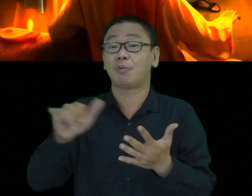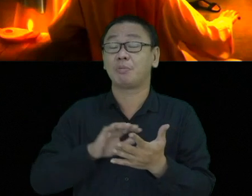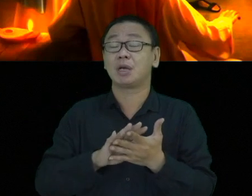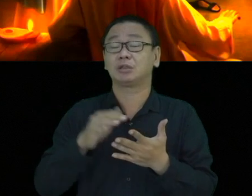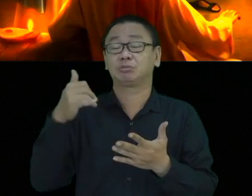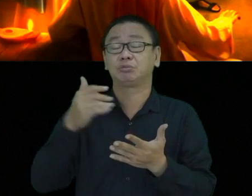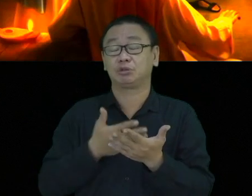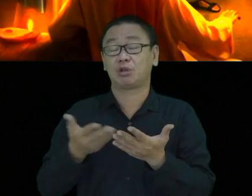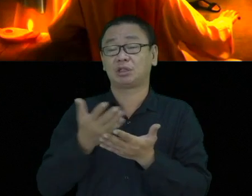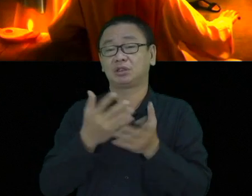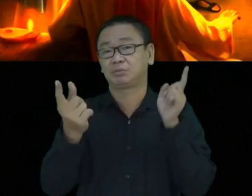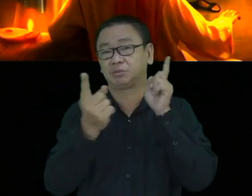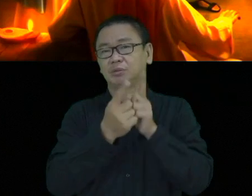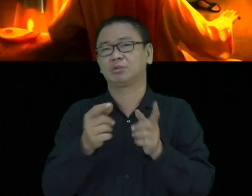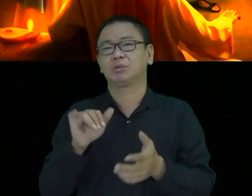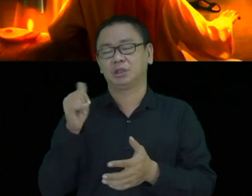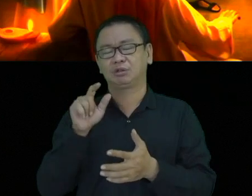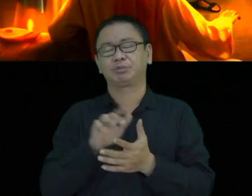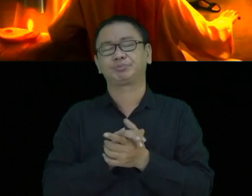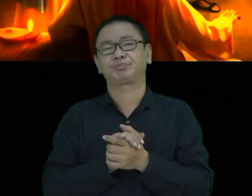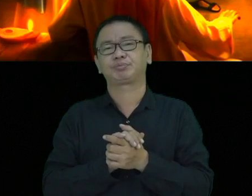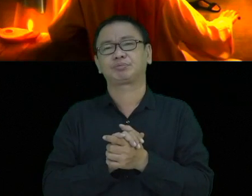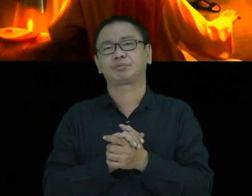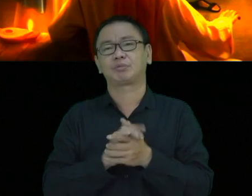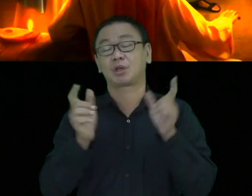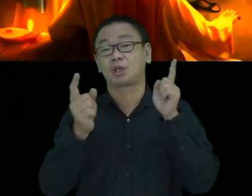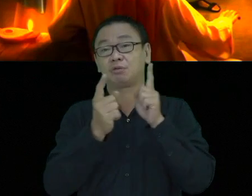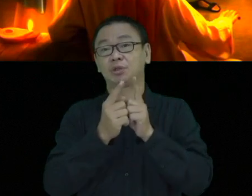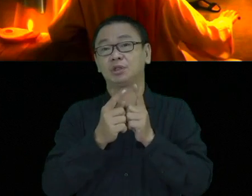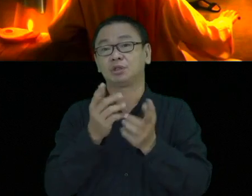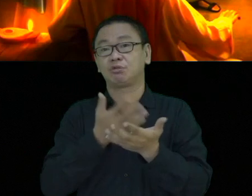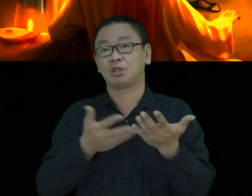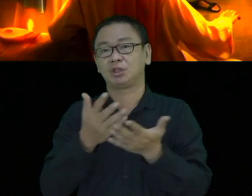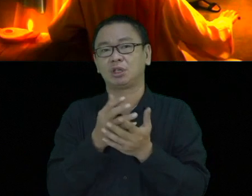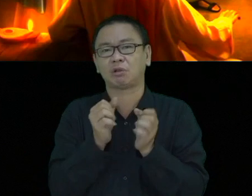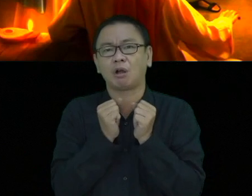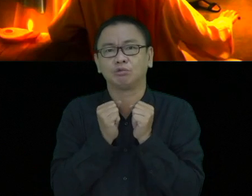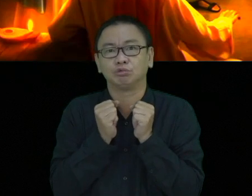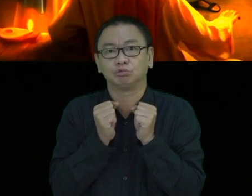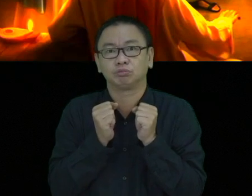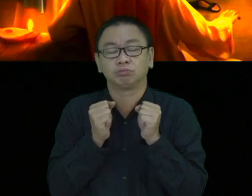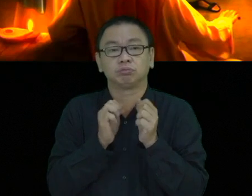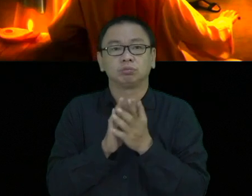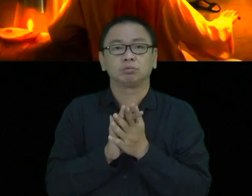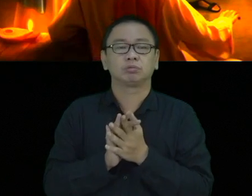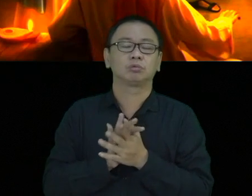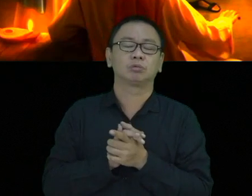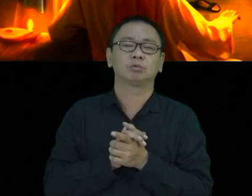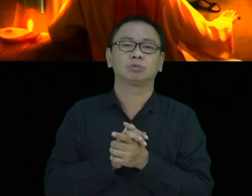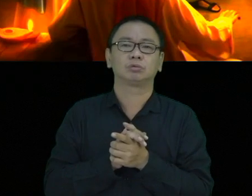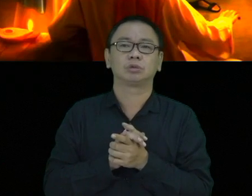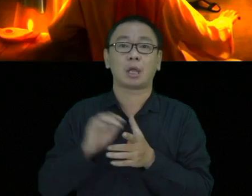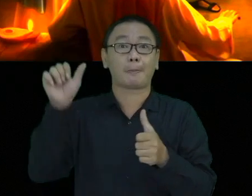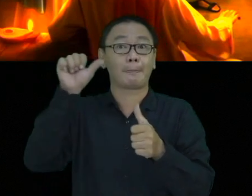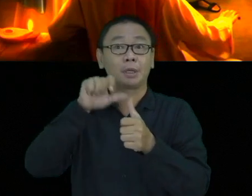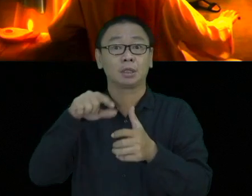situasi. Mereka menghadapi situasi yang mencekam, mereka menghadapi satu situasi yang menakutkan, sehingga kalau